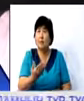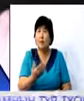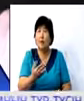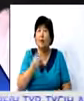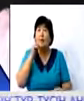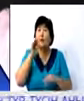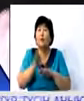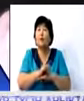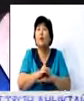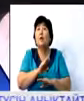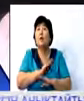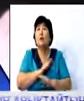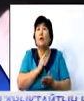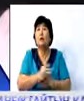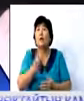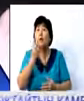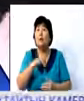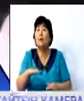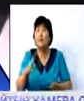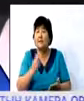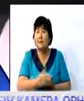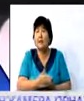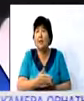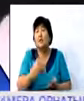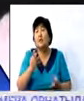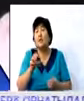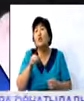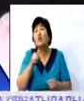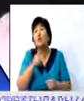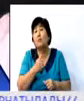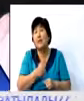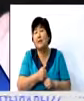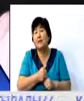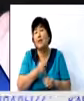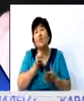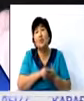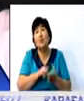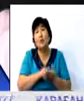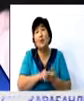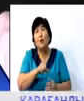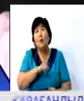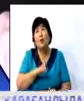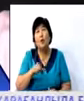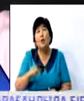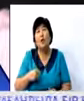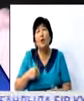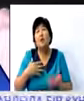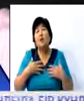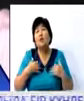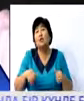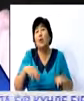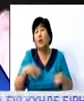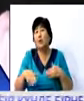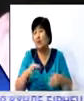жолдасы қайтыс болып жесір қалған, үш баласы бар. Және ең басты себебі өзі денсаулығына сәл кінәрат бар